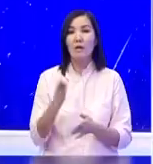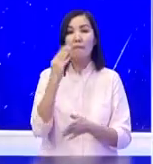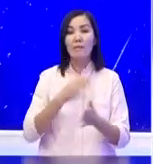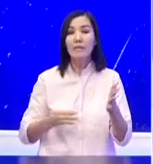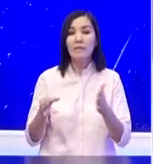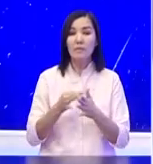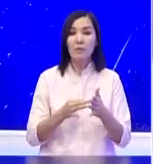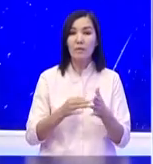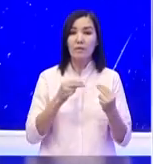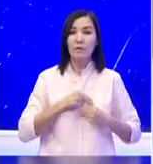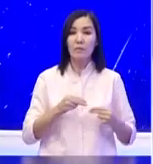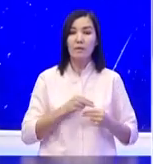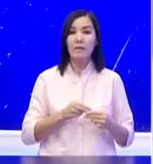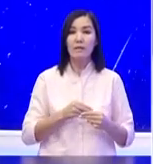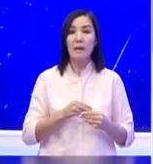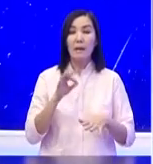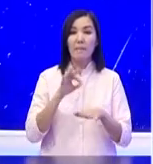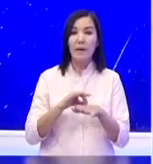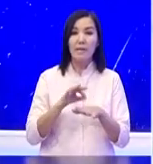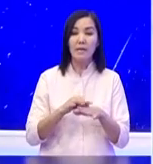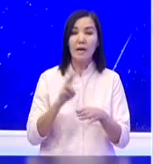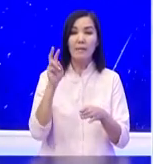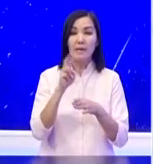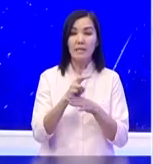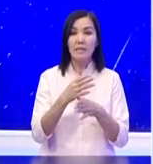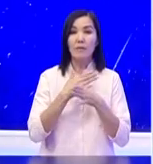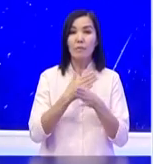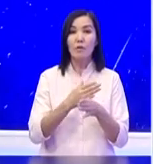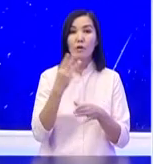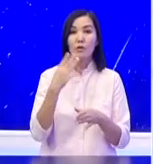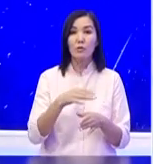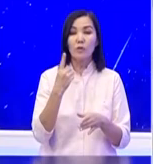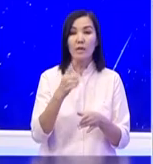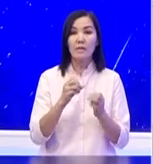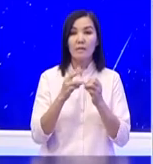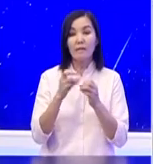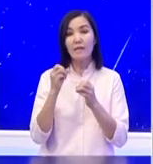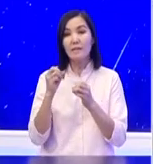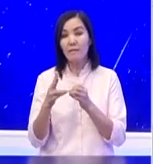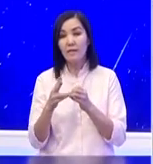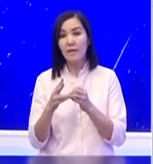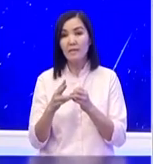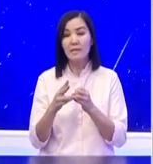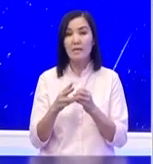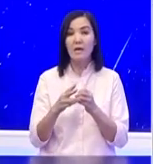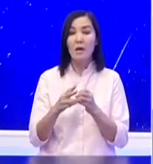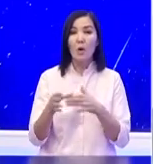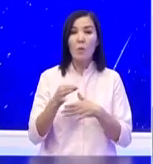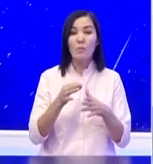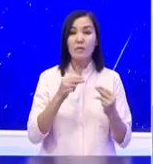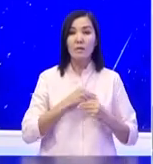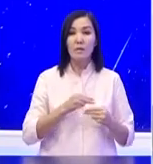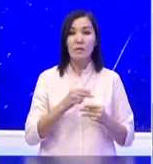работают колл-центры по консультации больных пациентов. Обратиться за помощью можно по номеру 41 12 12. Также в скором времени в области заработает еще